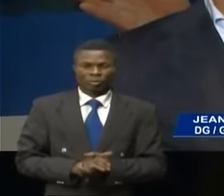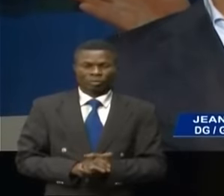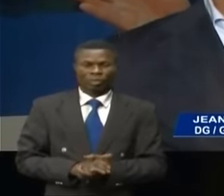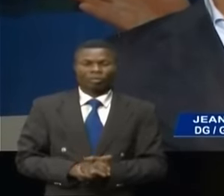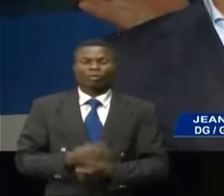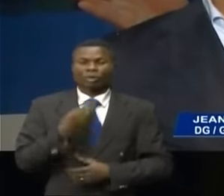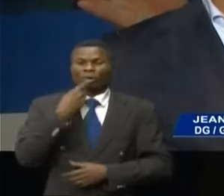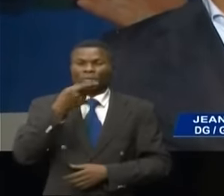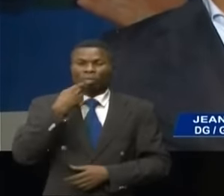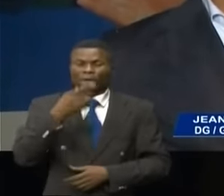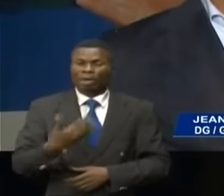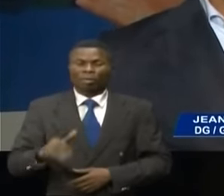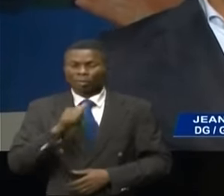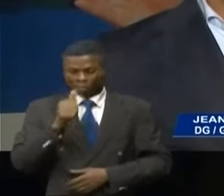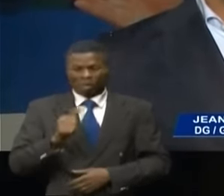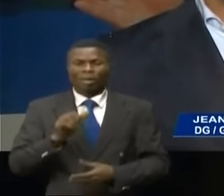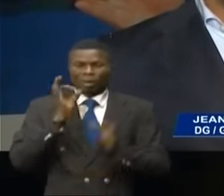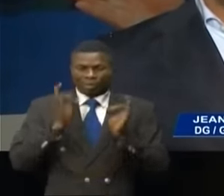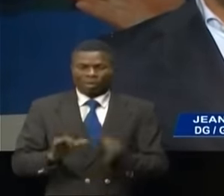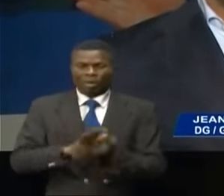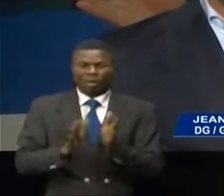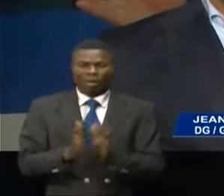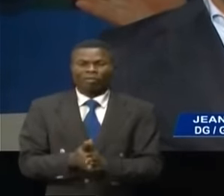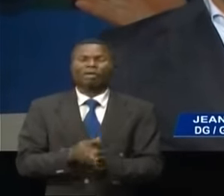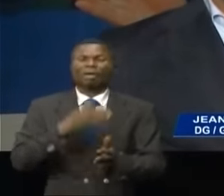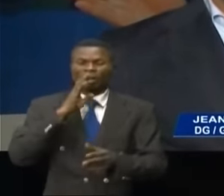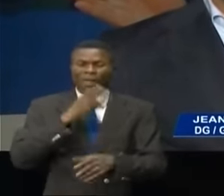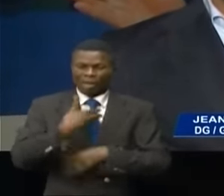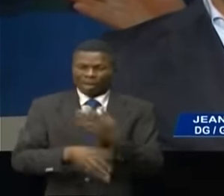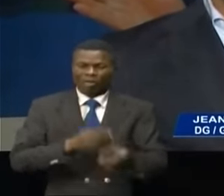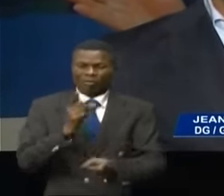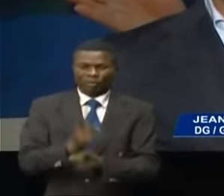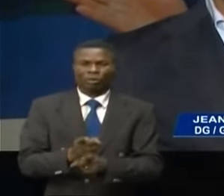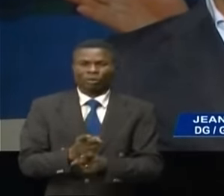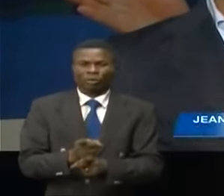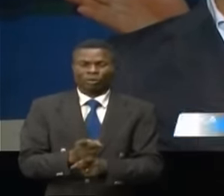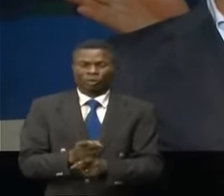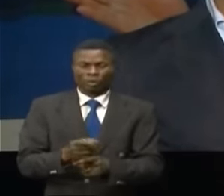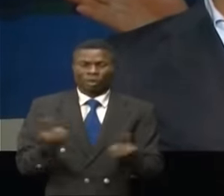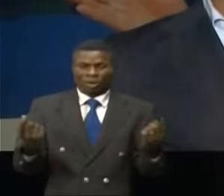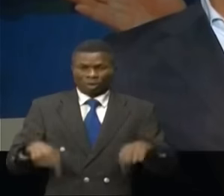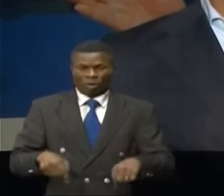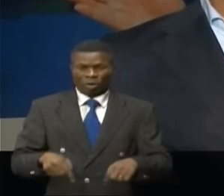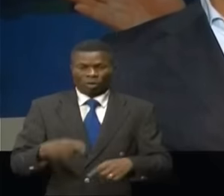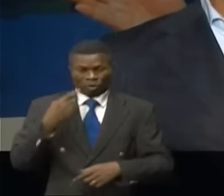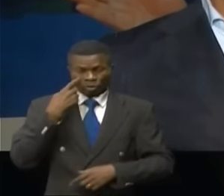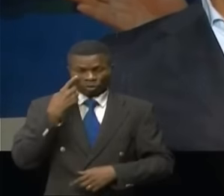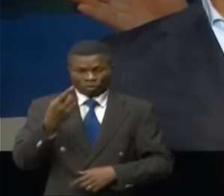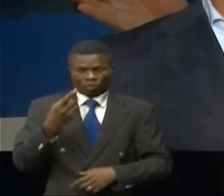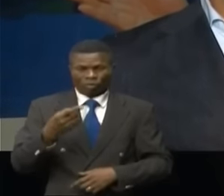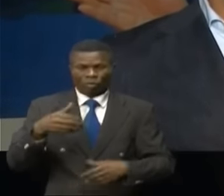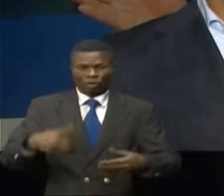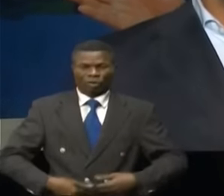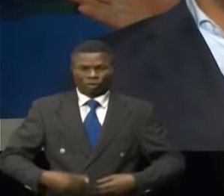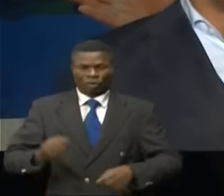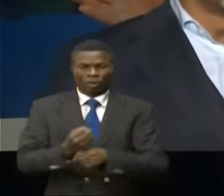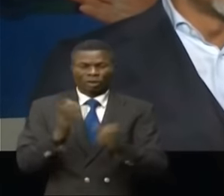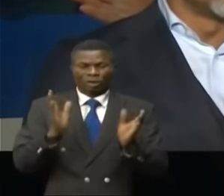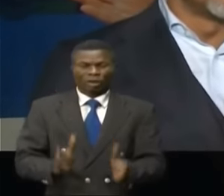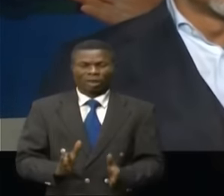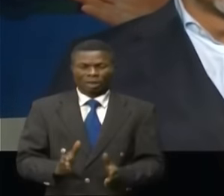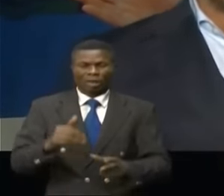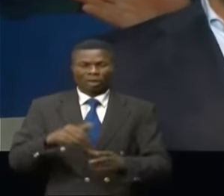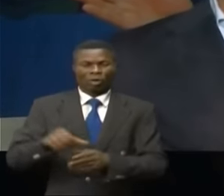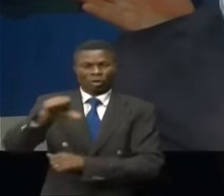les dire, mais les faire. Aujourd'hui, quand nous voyons tous ces jeunes entrepreneurs autour de